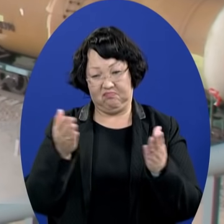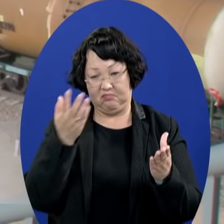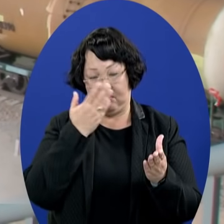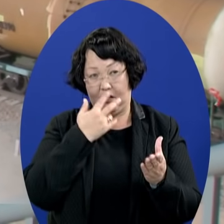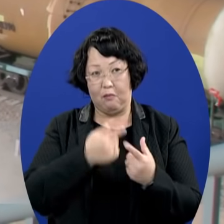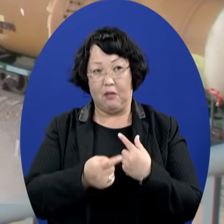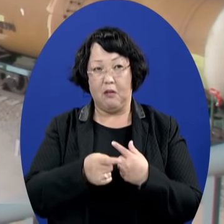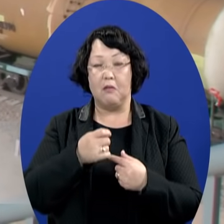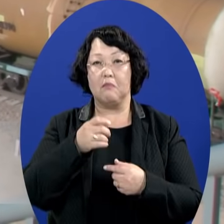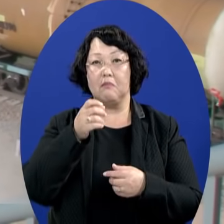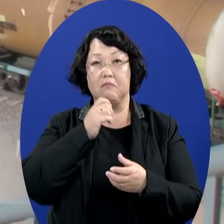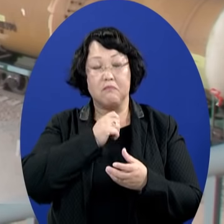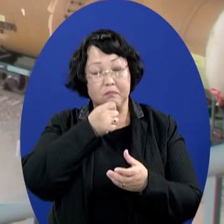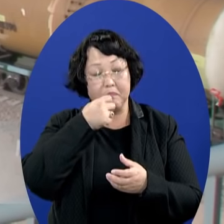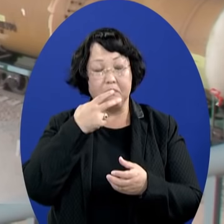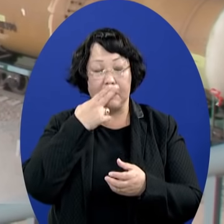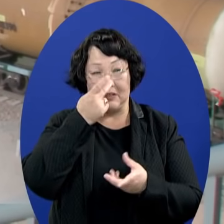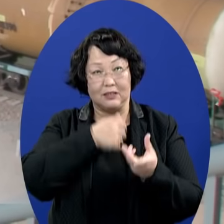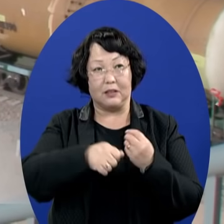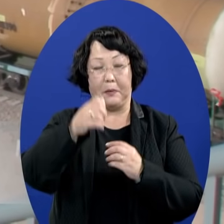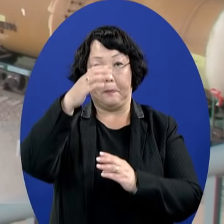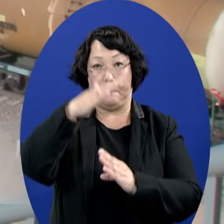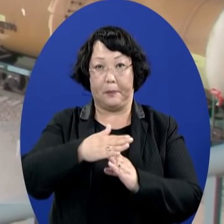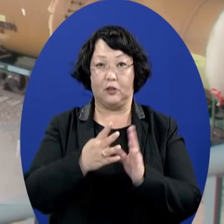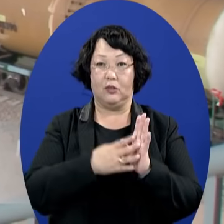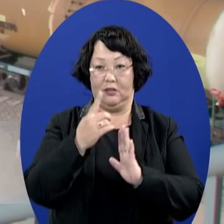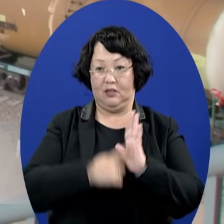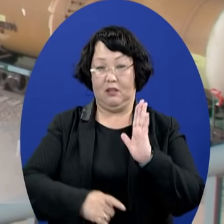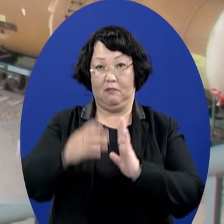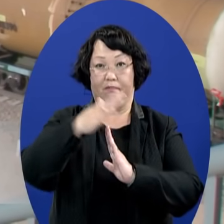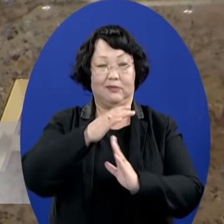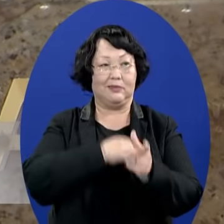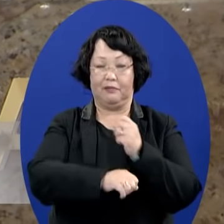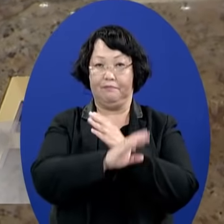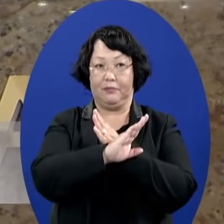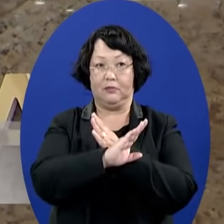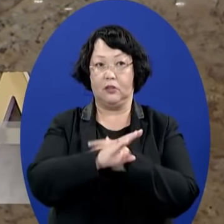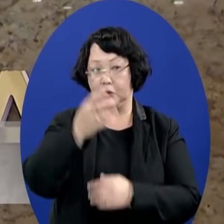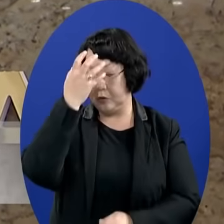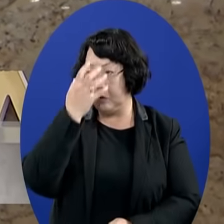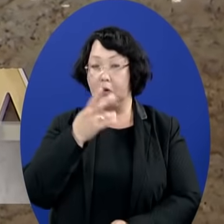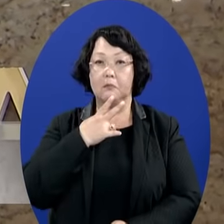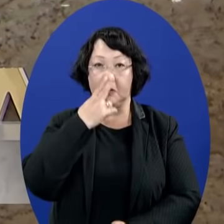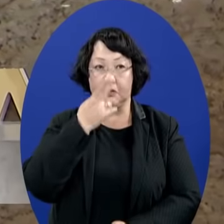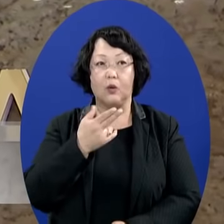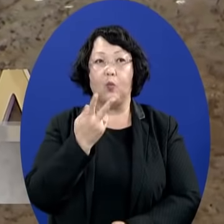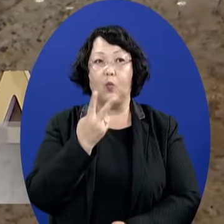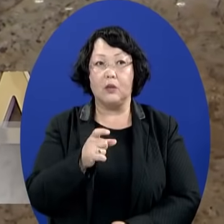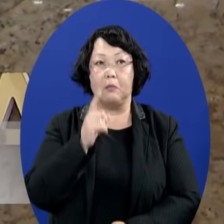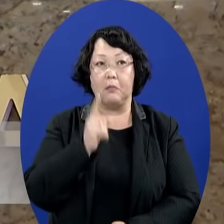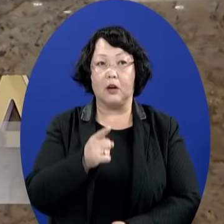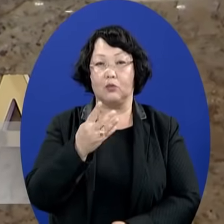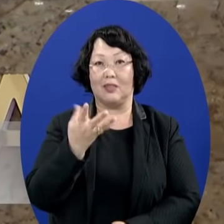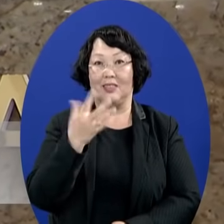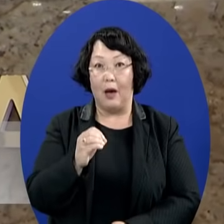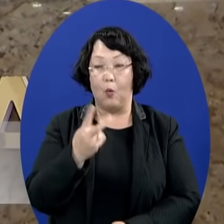тэг болсныг Оросын холбооны улсын шатар сайт Новак мэдэгдэж байлаа. Манай улсын тухайд эрх баригчид шатхууны үнийг 1450 дээр хатуу